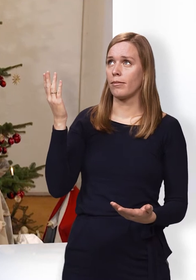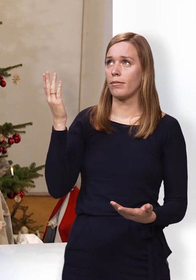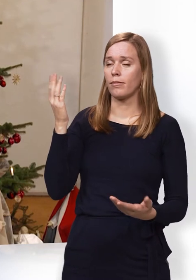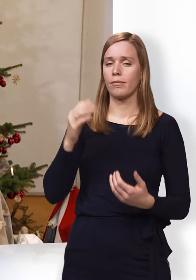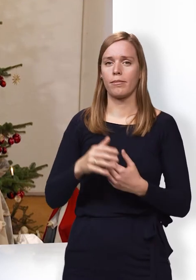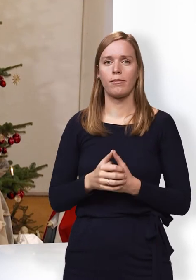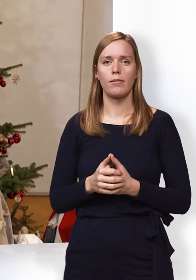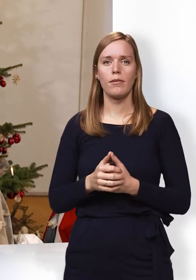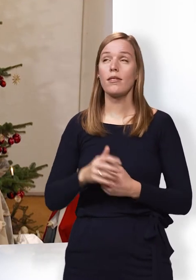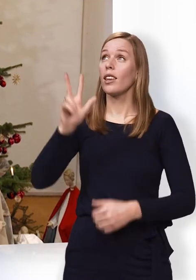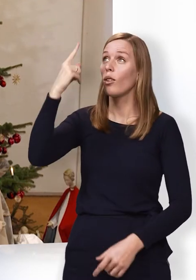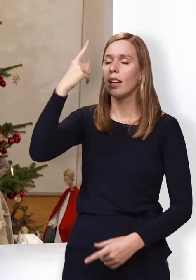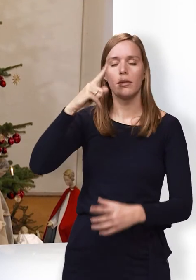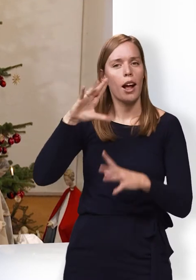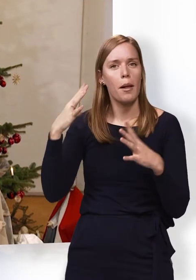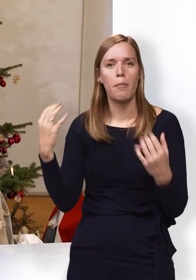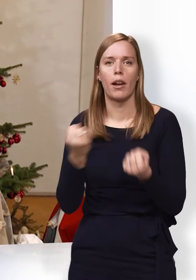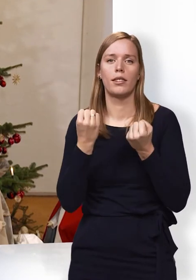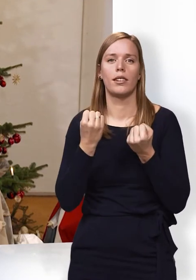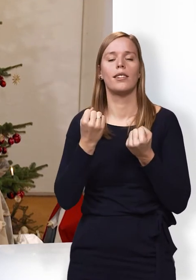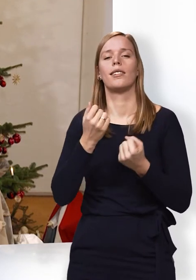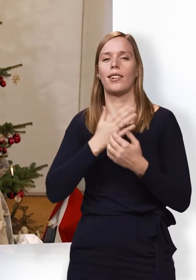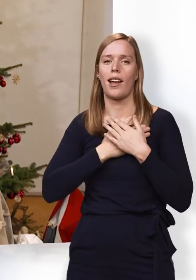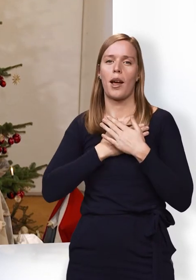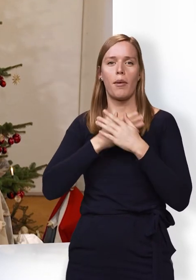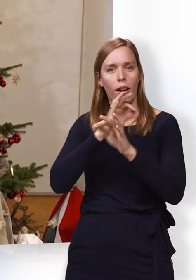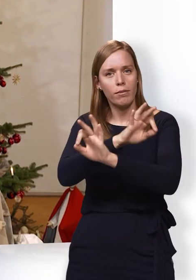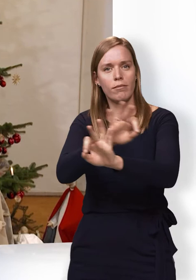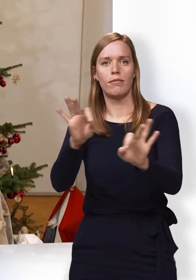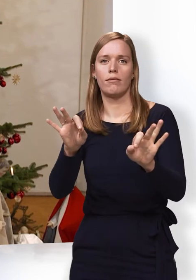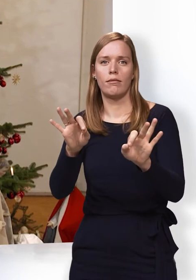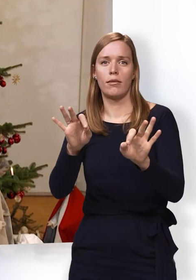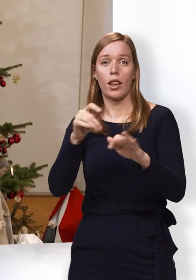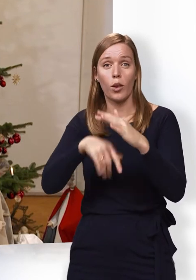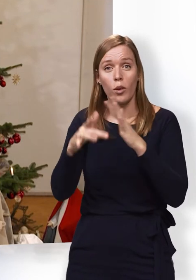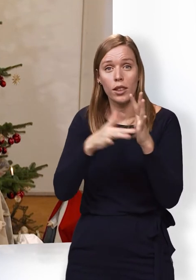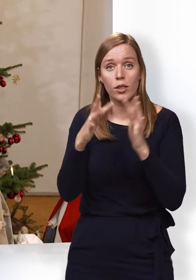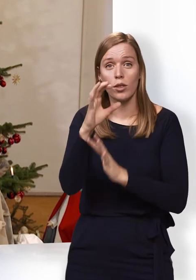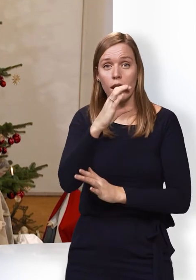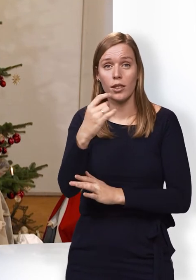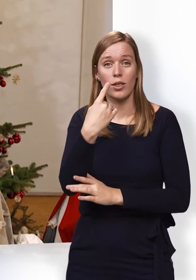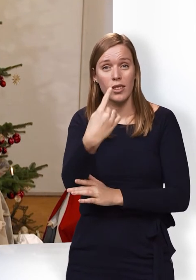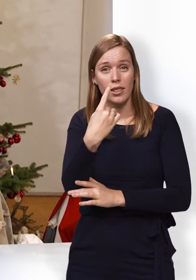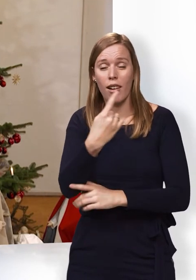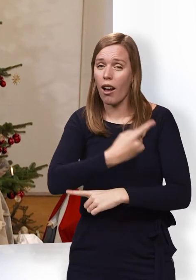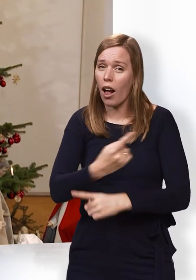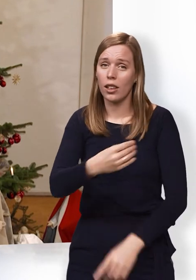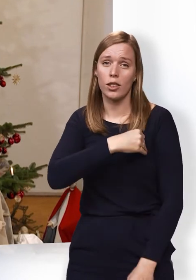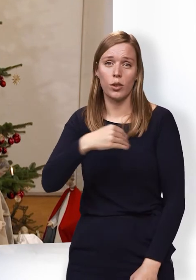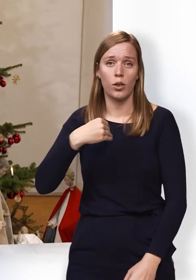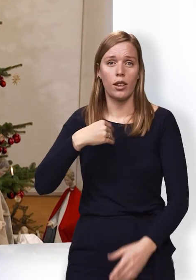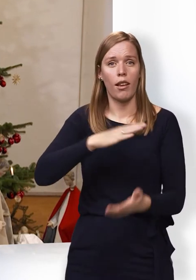Der allmächtige Gott hat sich über euch erbarmt. Durch Jesus Christus vergibt er euch alle eure